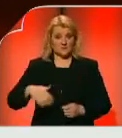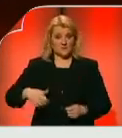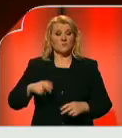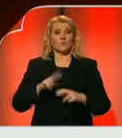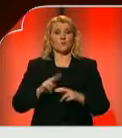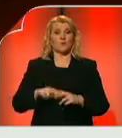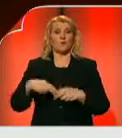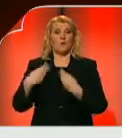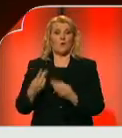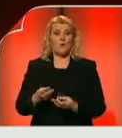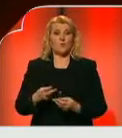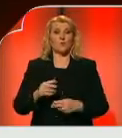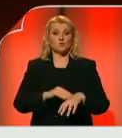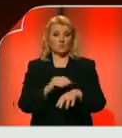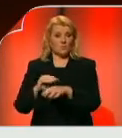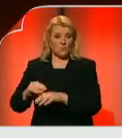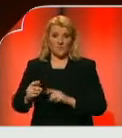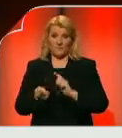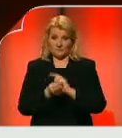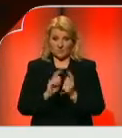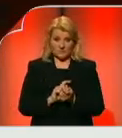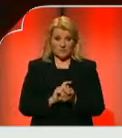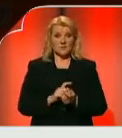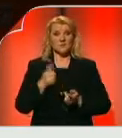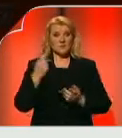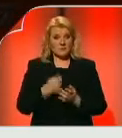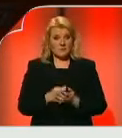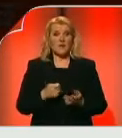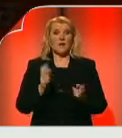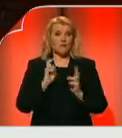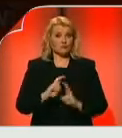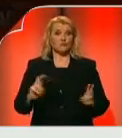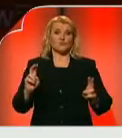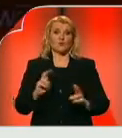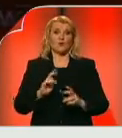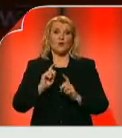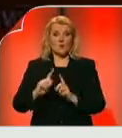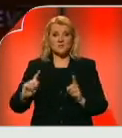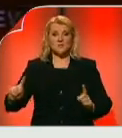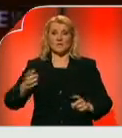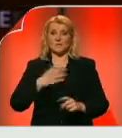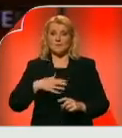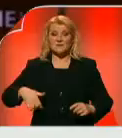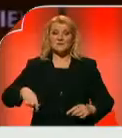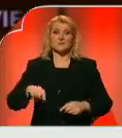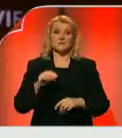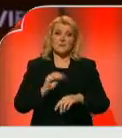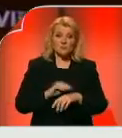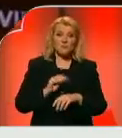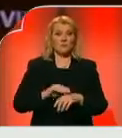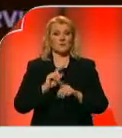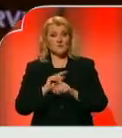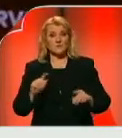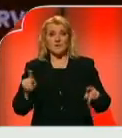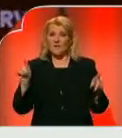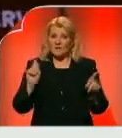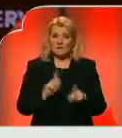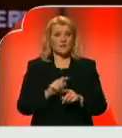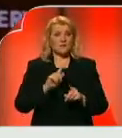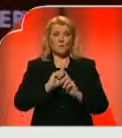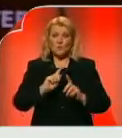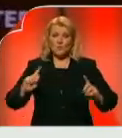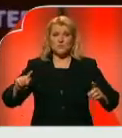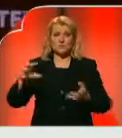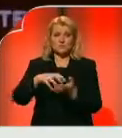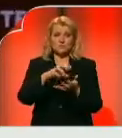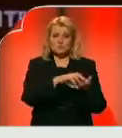jde do takzvaného vnějšího připomínkového řízení, to znamená, mají možnost se k němu vyjádřit ostatní ministerstva, ale také desítky